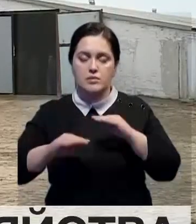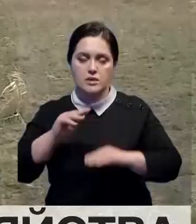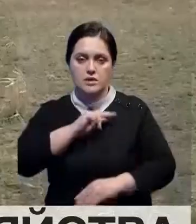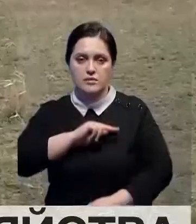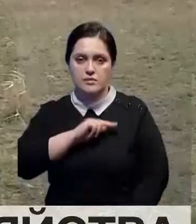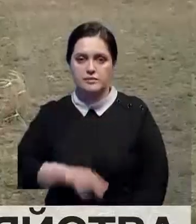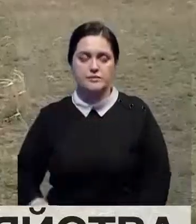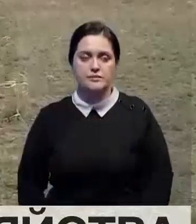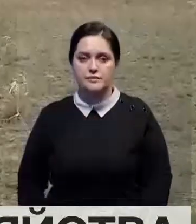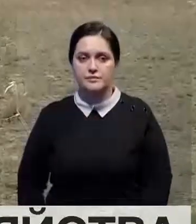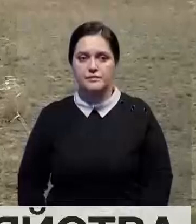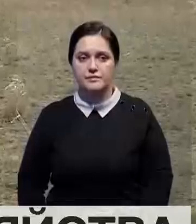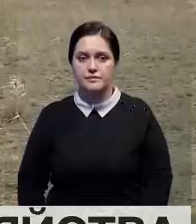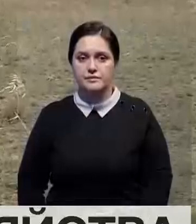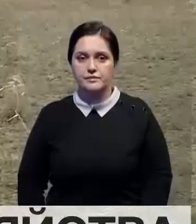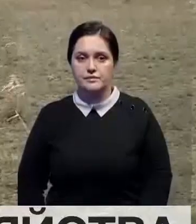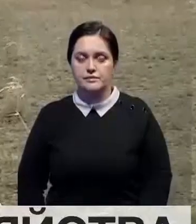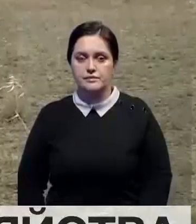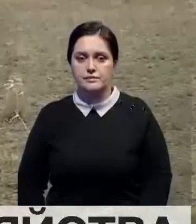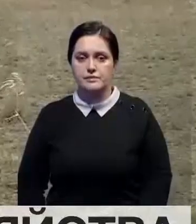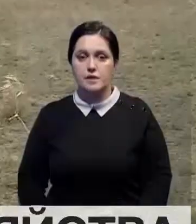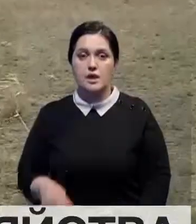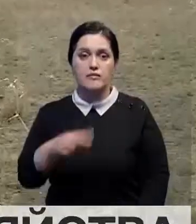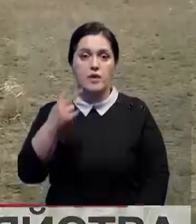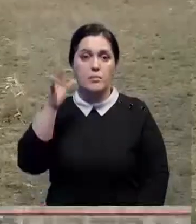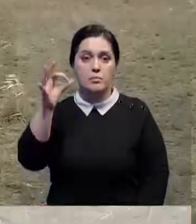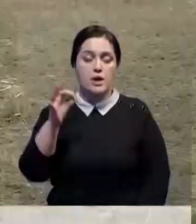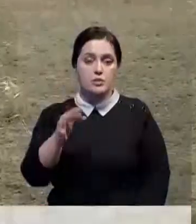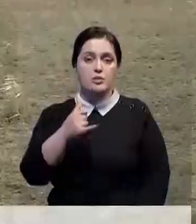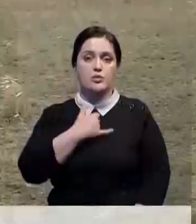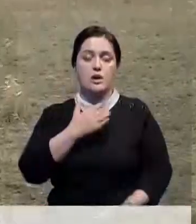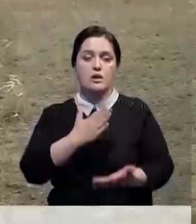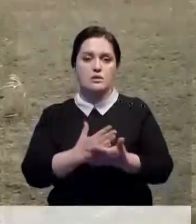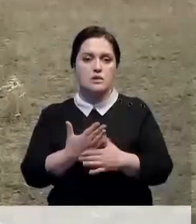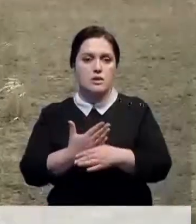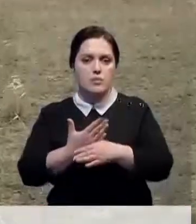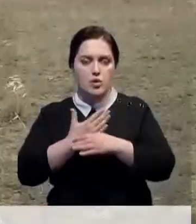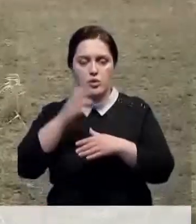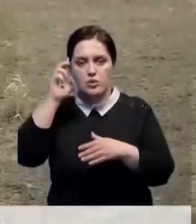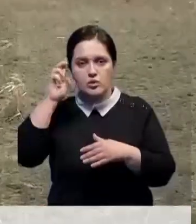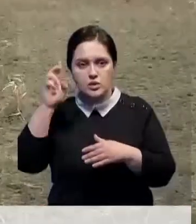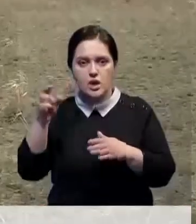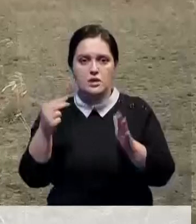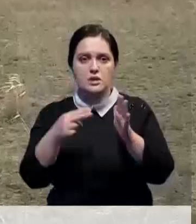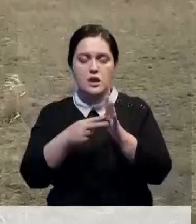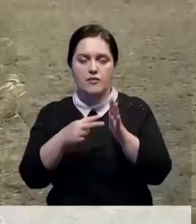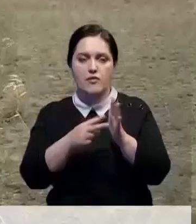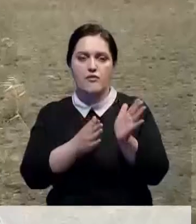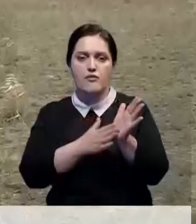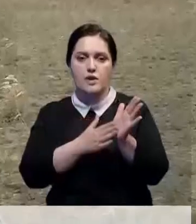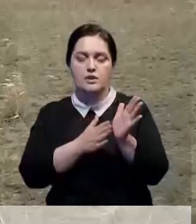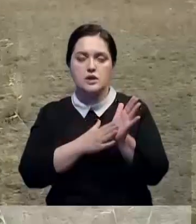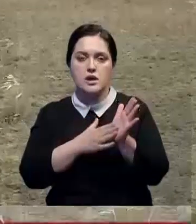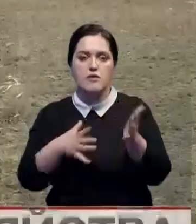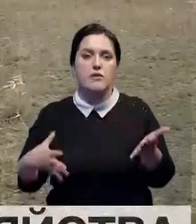работы. Процент ставка у нас 22%. Имеется поддержка государства. Ставка вознаграждения